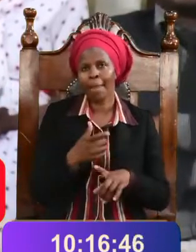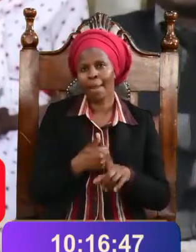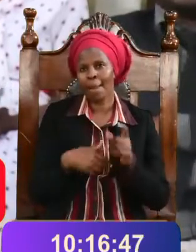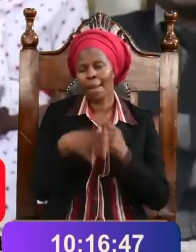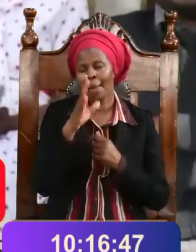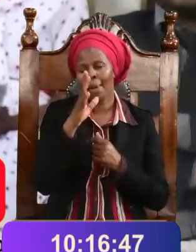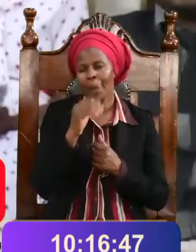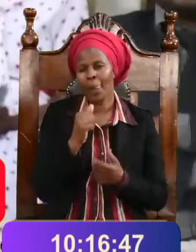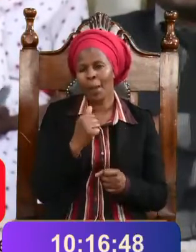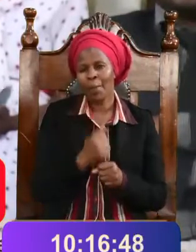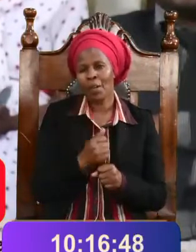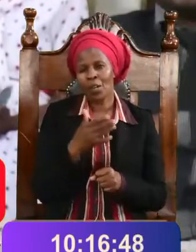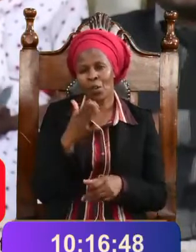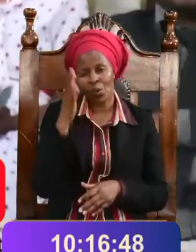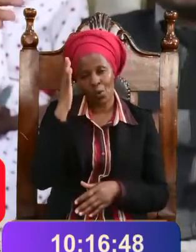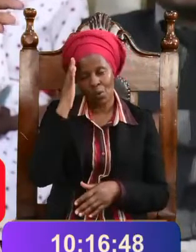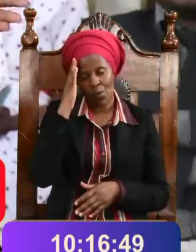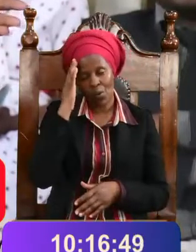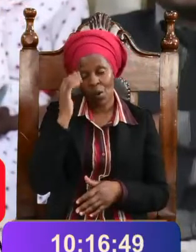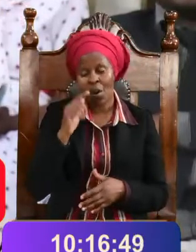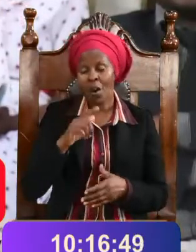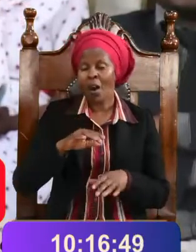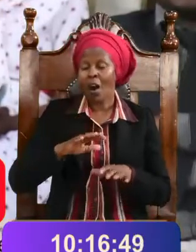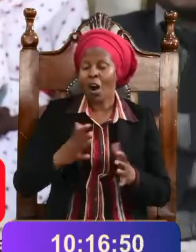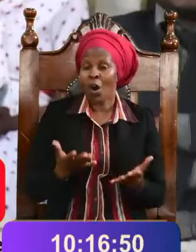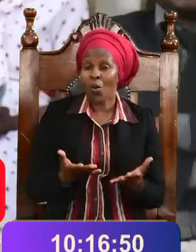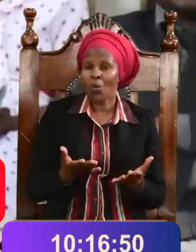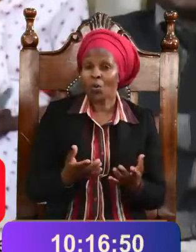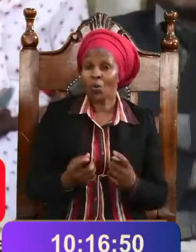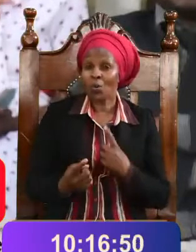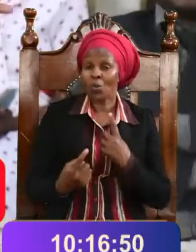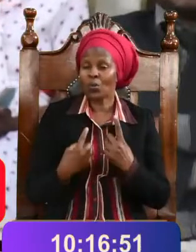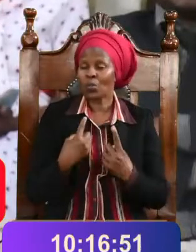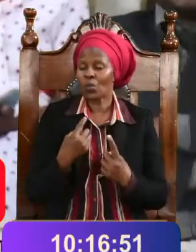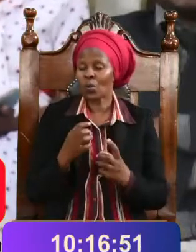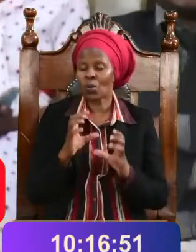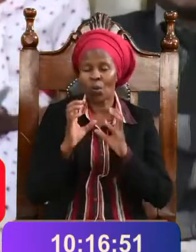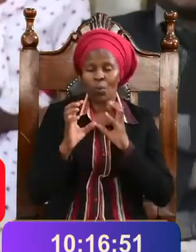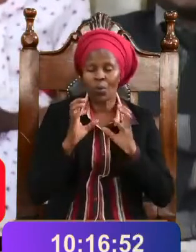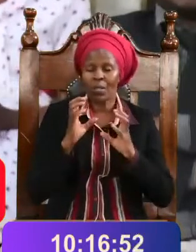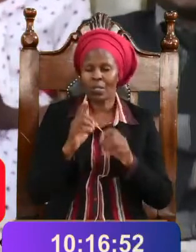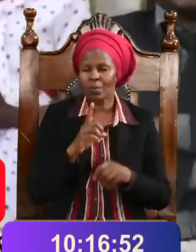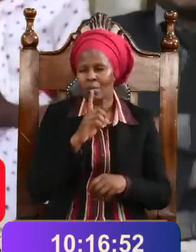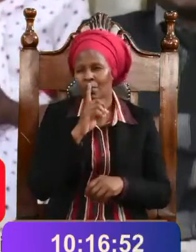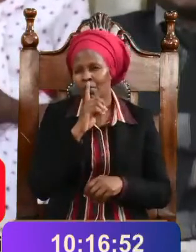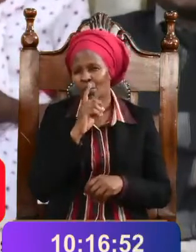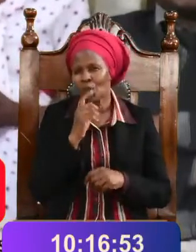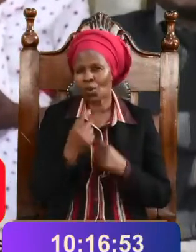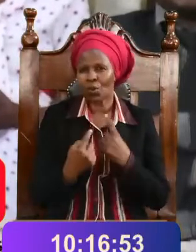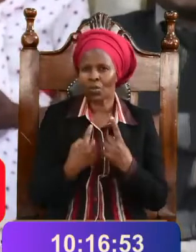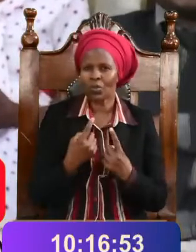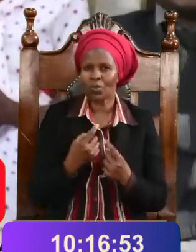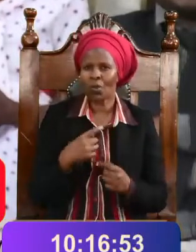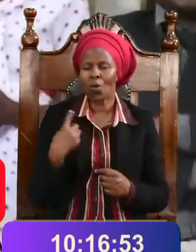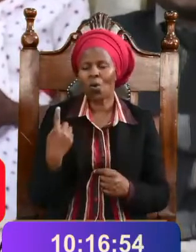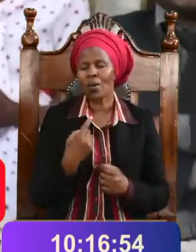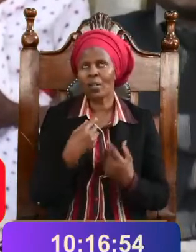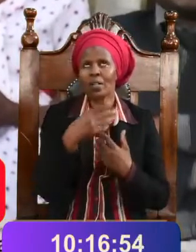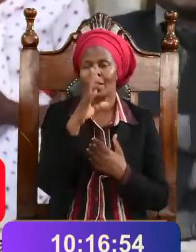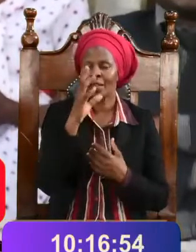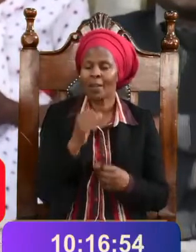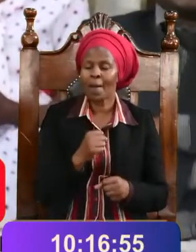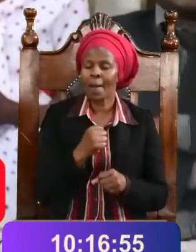hutusaidia kujua jinsi tutakavyonena, wakati wa kuzungumza, wakati wa kunyamaza. It's only God's wisdom that helps us to know